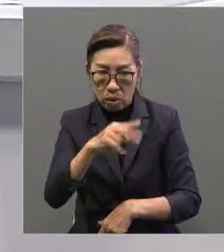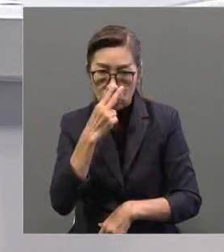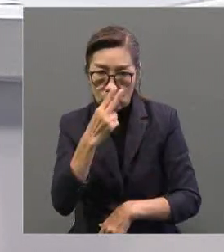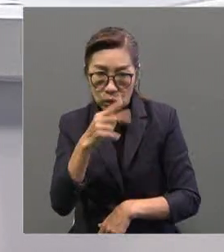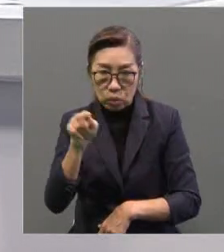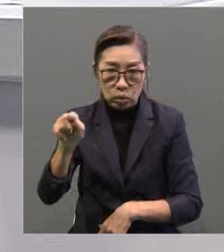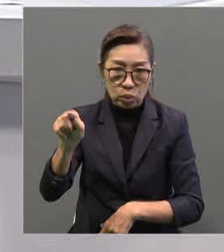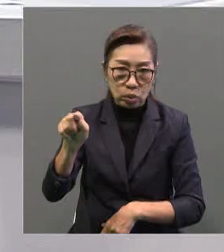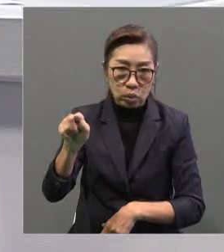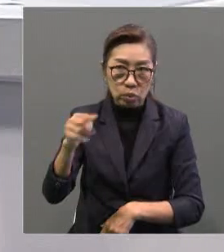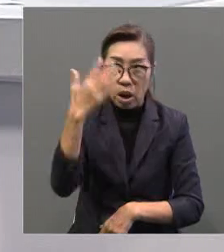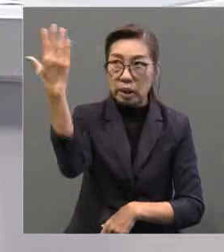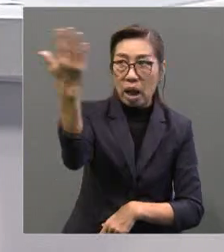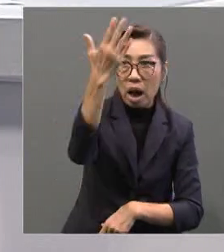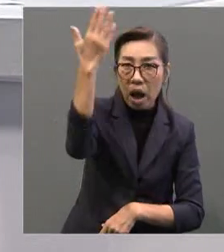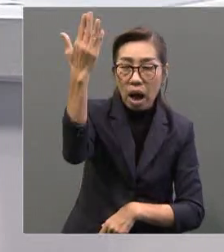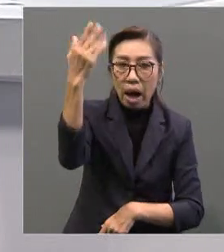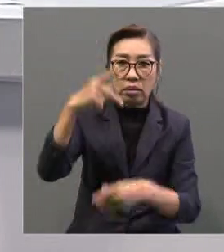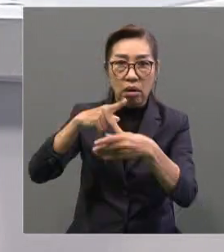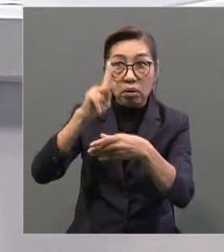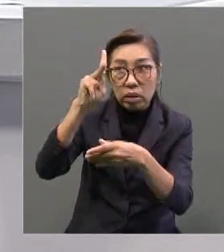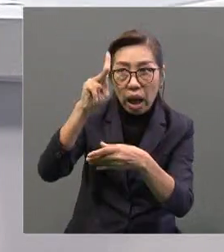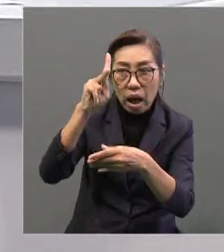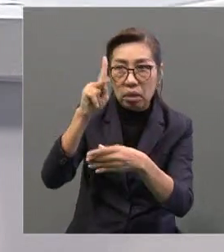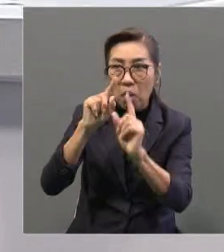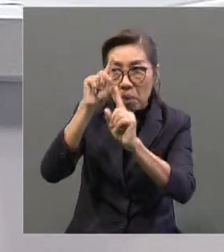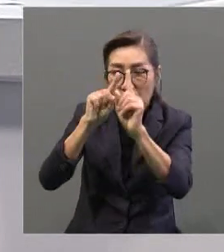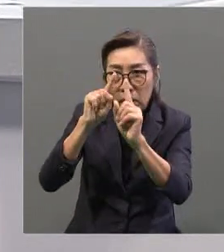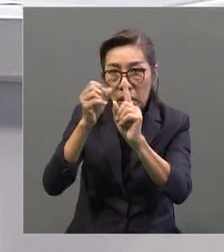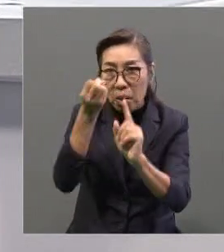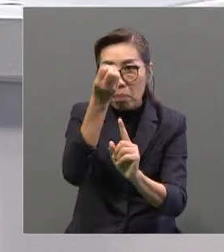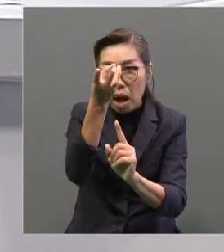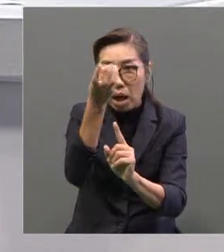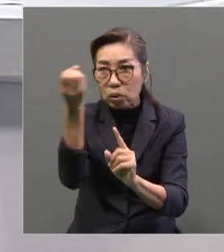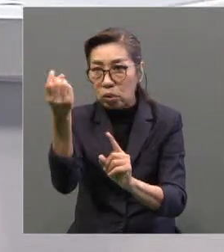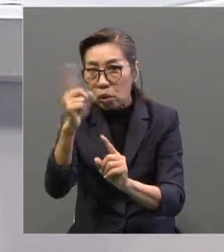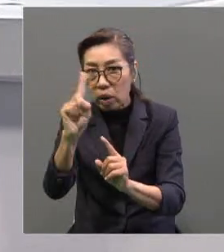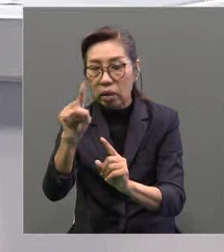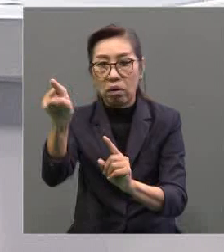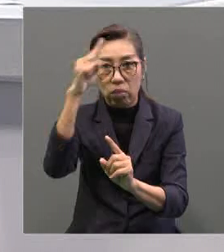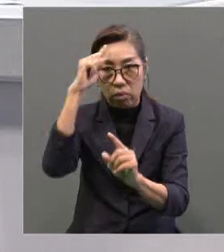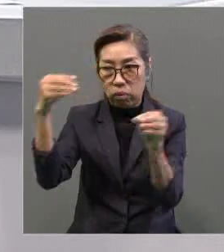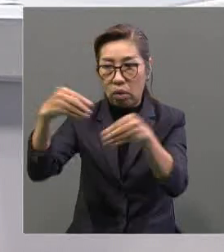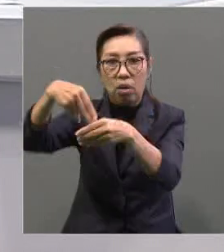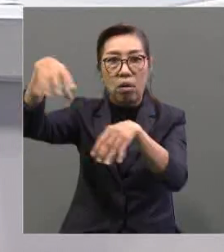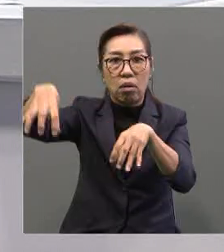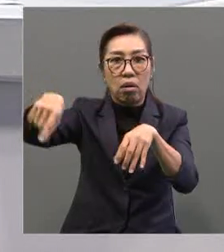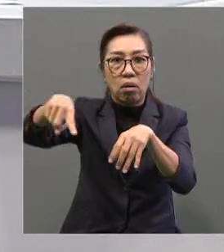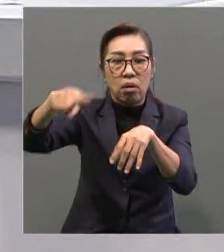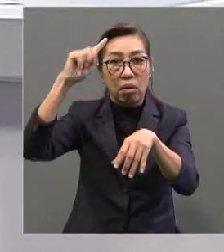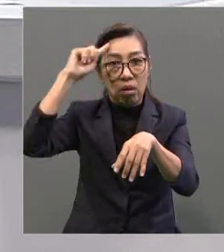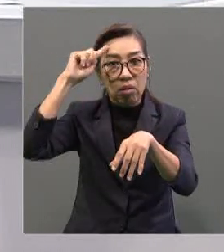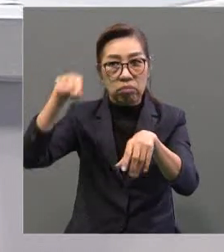แก๊สในอากาศตลอดเวลานะครับต้องประเมินในสถานการณ์ต่างๆด้วยว่าในส่วนของน้ำปั๊ม